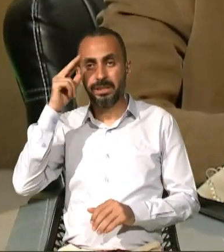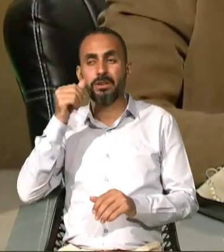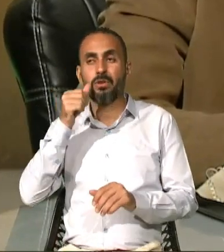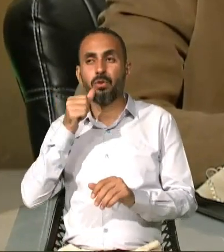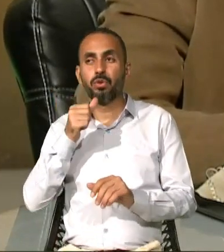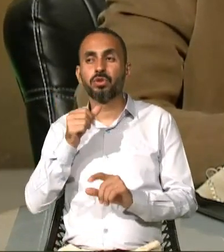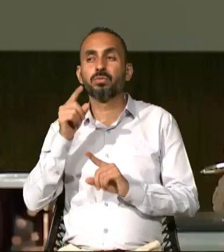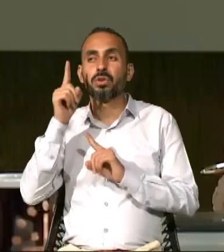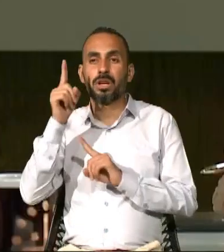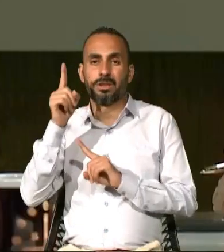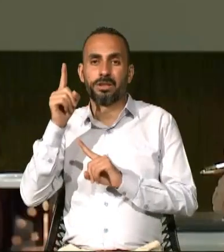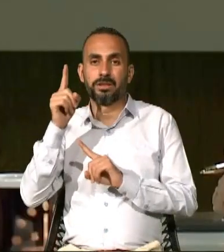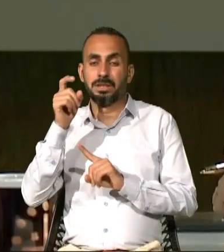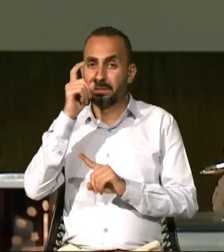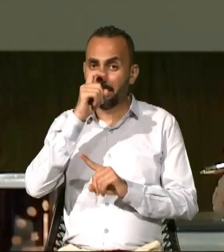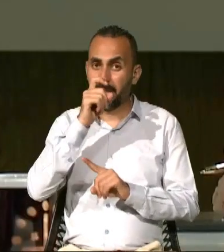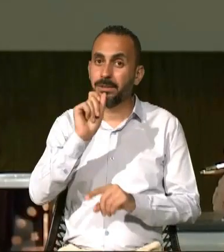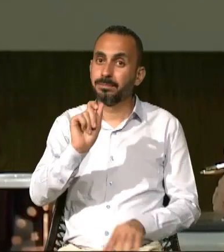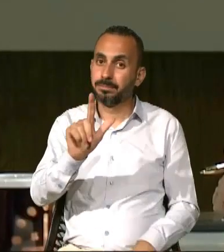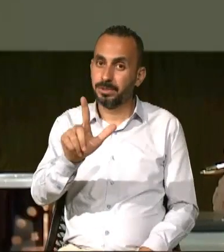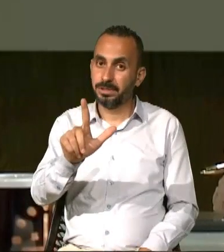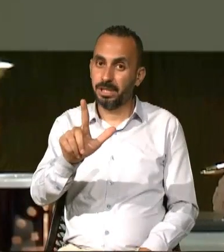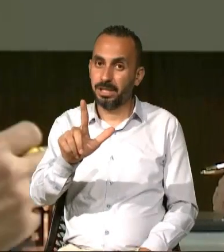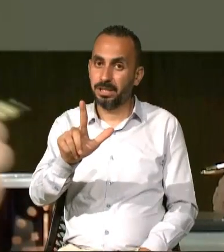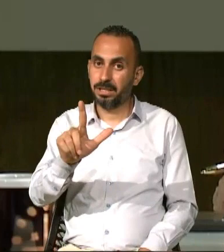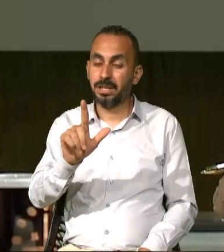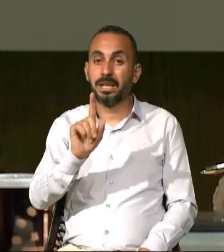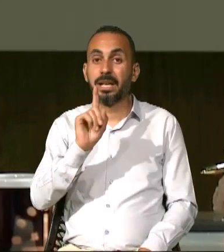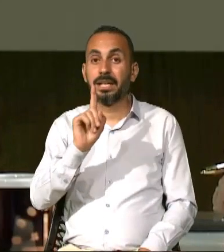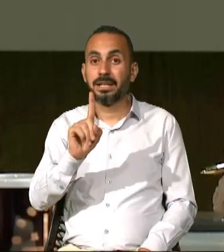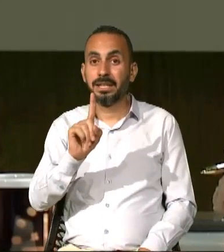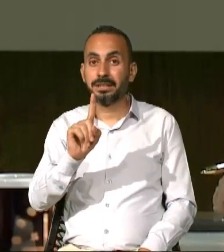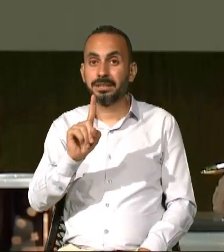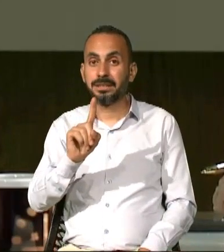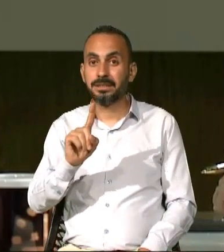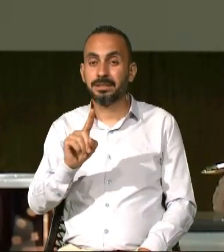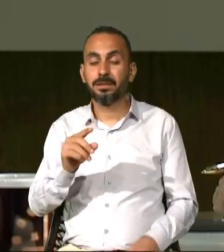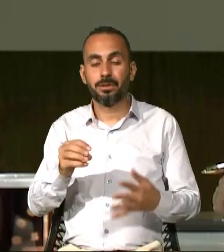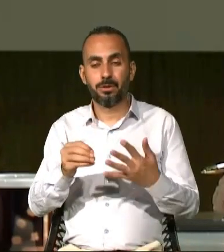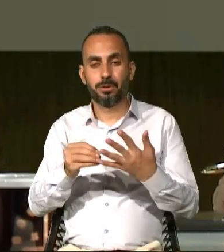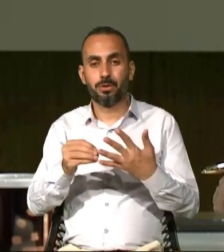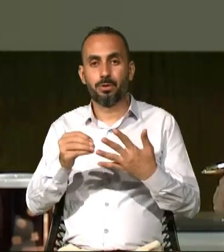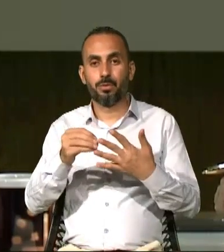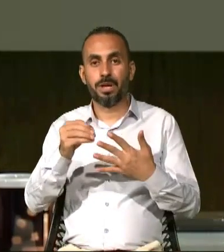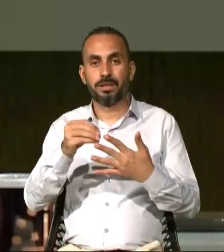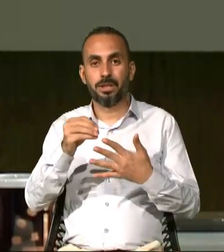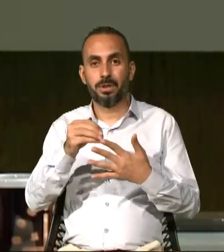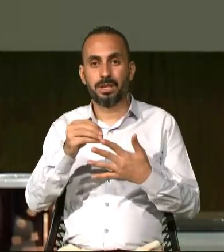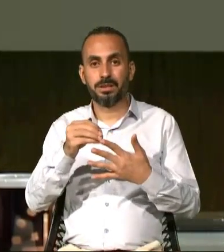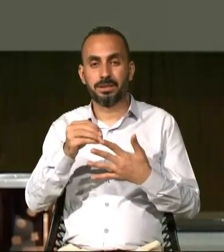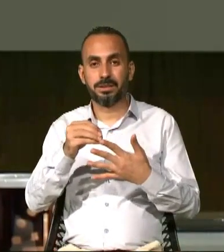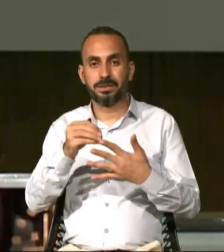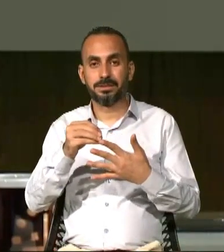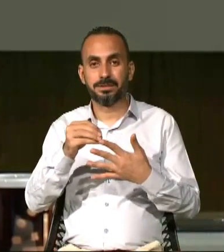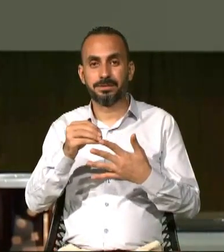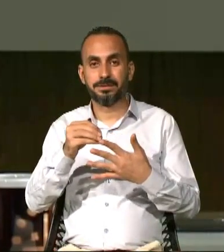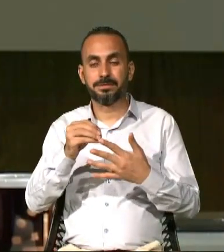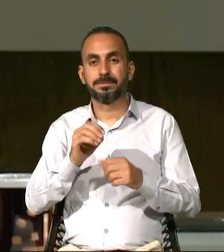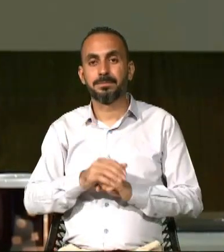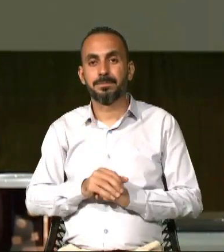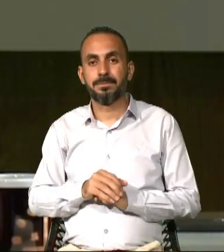وانت قلت ان هو صعب لكن مثمر يس. طب الأسيس جرجس